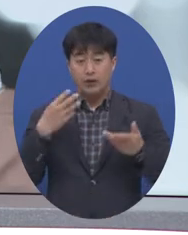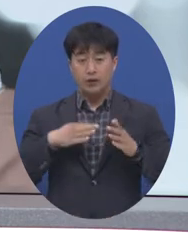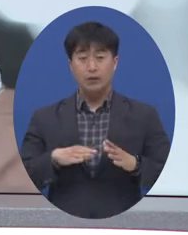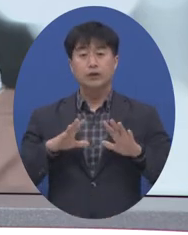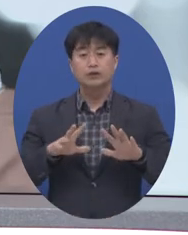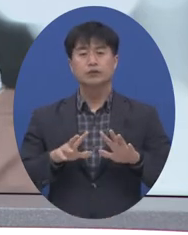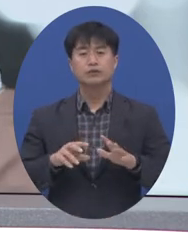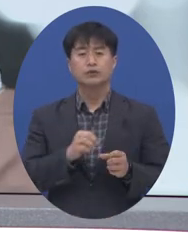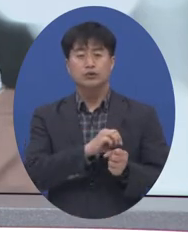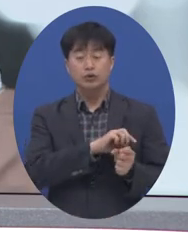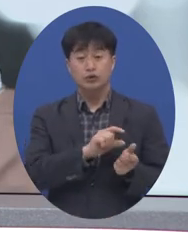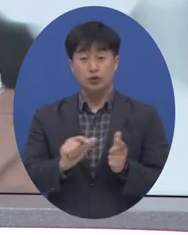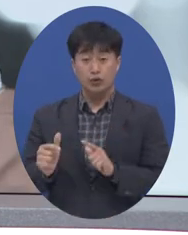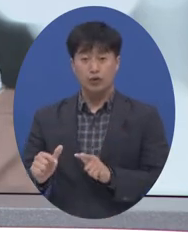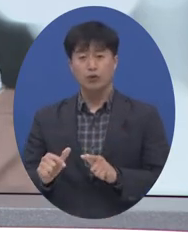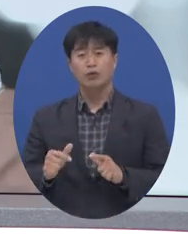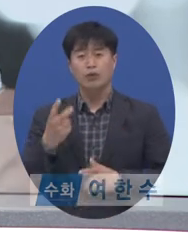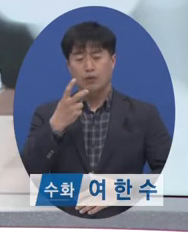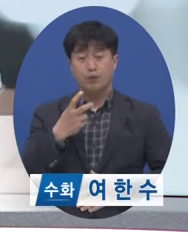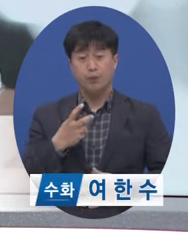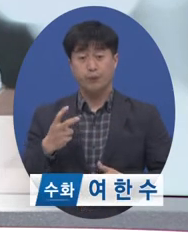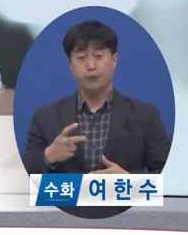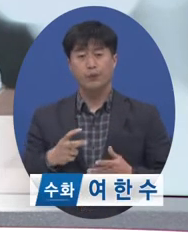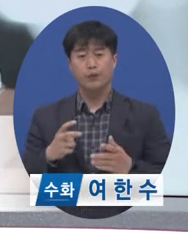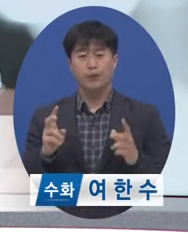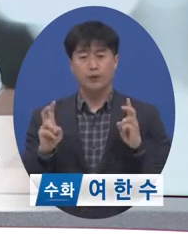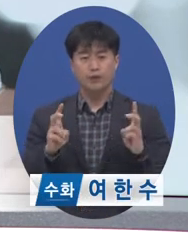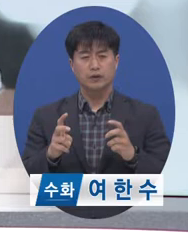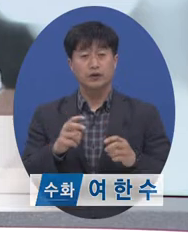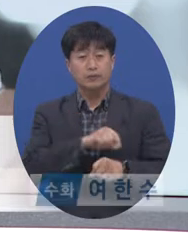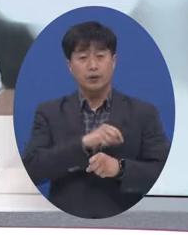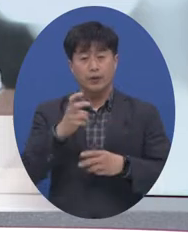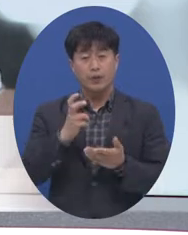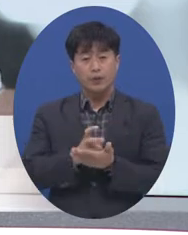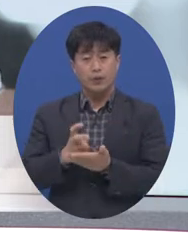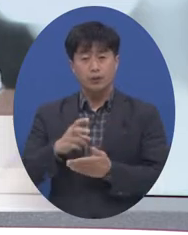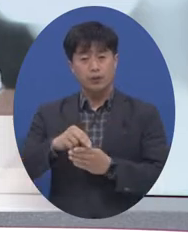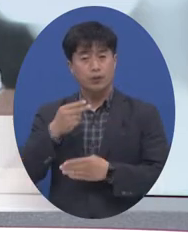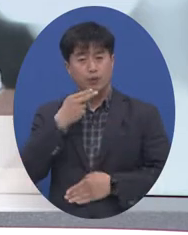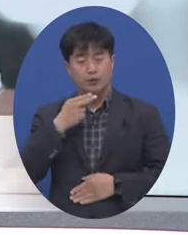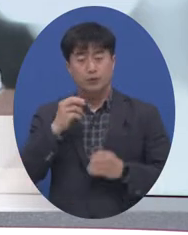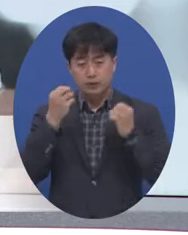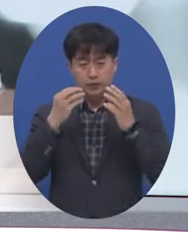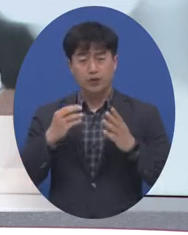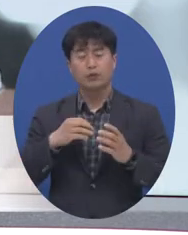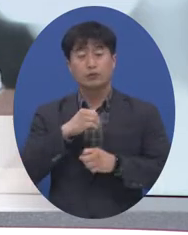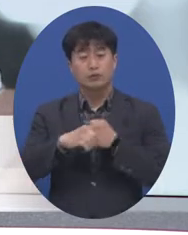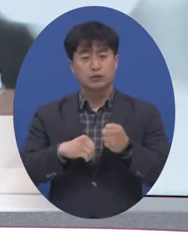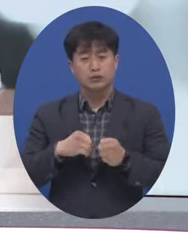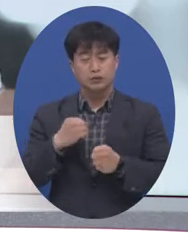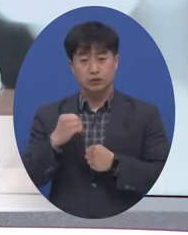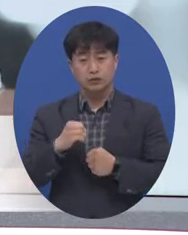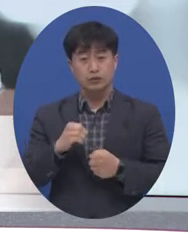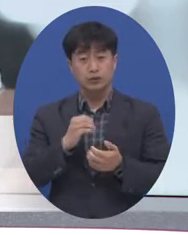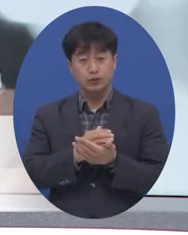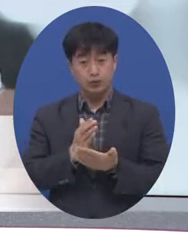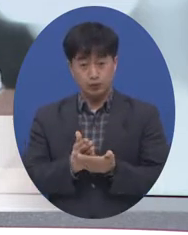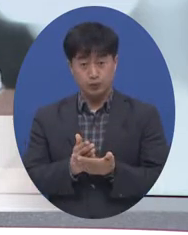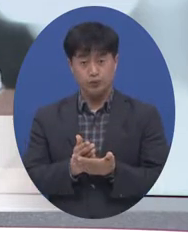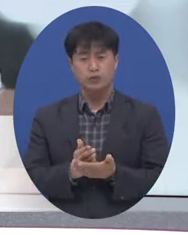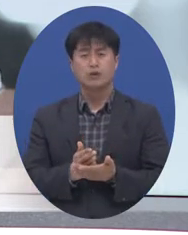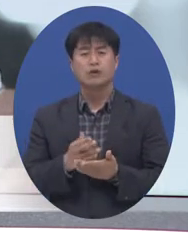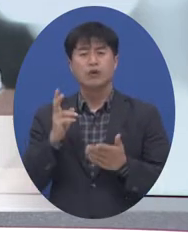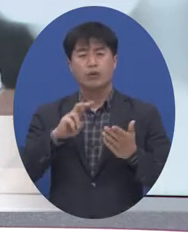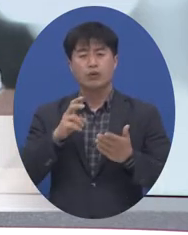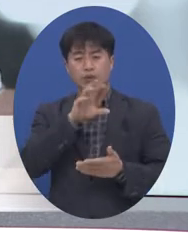경기도가 현행 다중이용업소 안전관리에 관한 특별법 적용을 받지 않는 신종 자유업종인 음악연습실에 대한 소방안전관리를